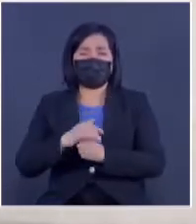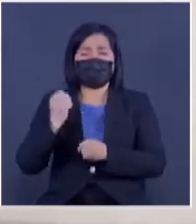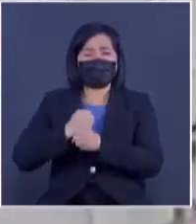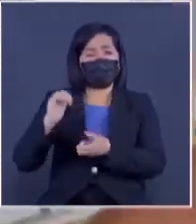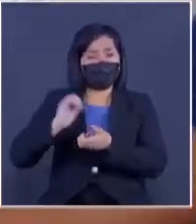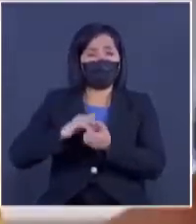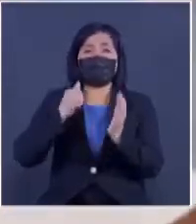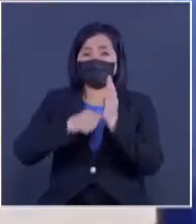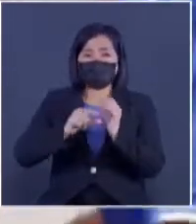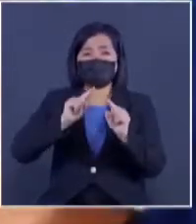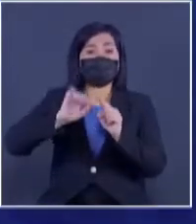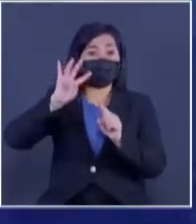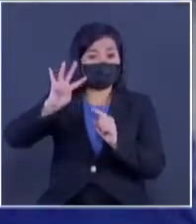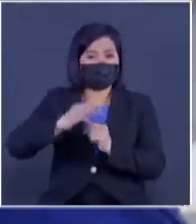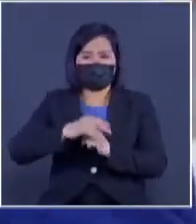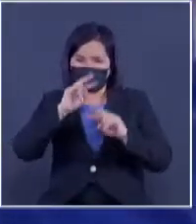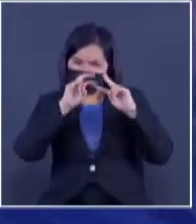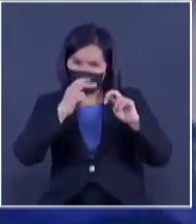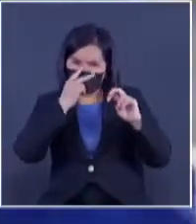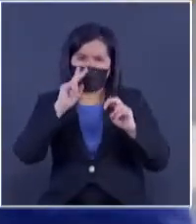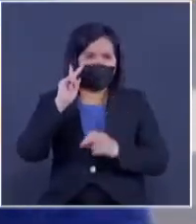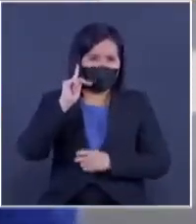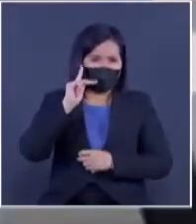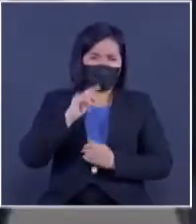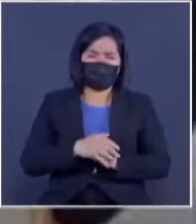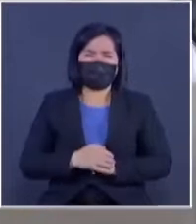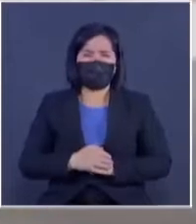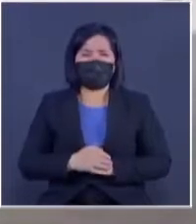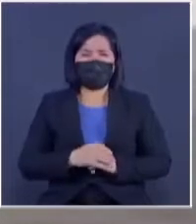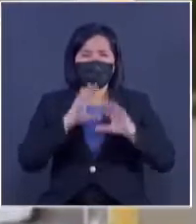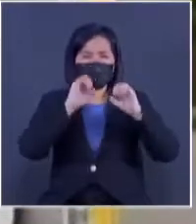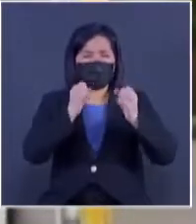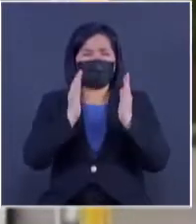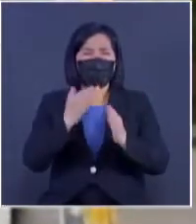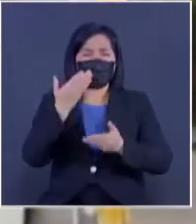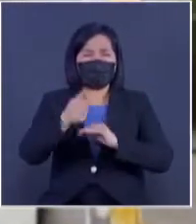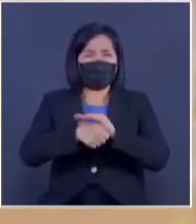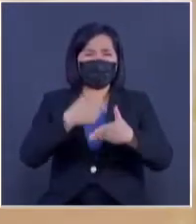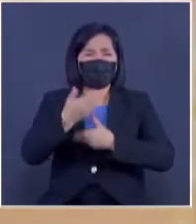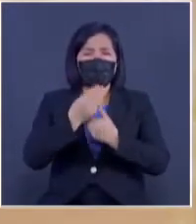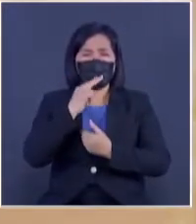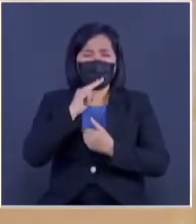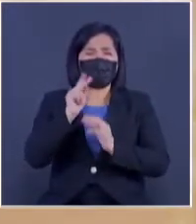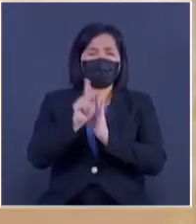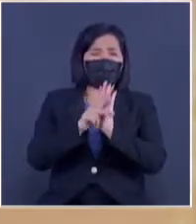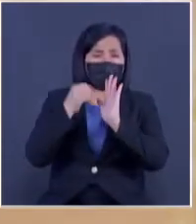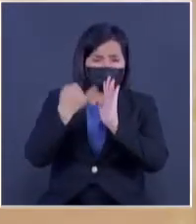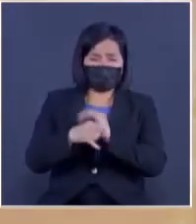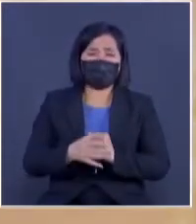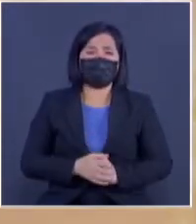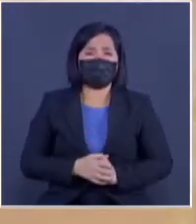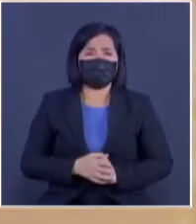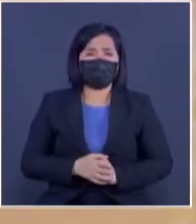งานศุลกากรภาค4ไปเร่งสืบหาข่าวแล้วก็ไปสกัดกั้นขบวนการค้าบุหรี่เถื่อนนี้นะครับทางด้านของน